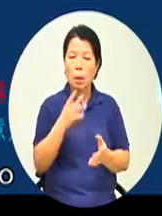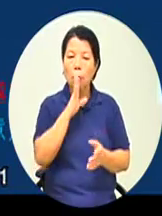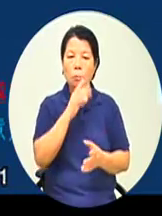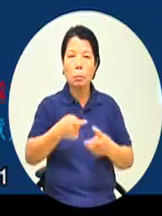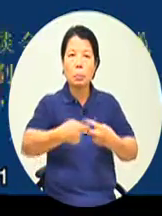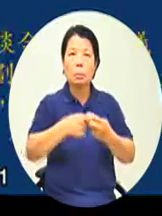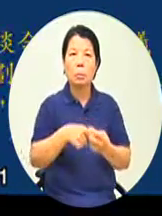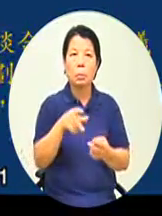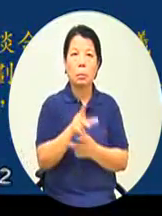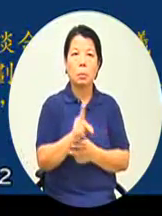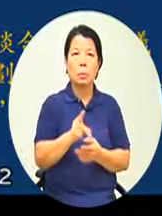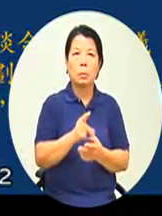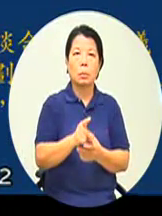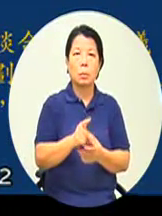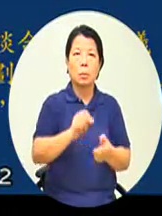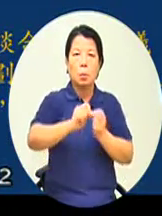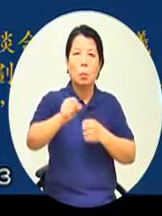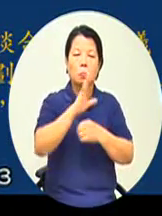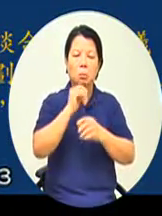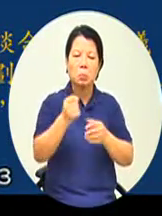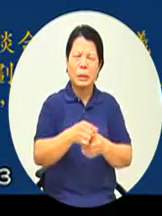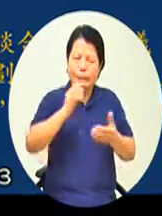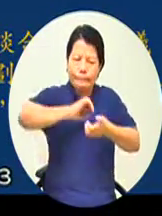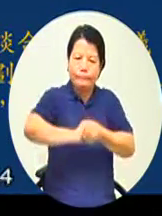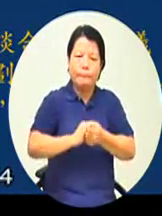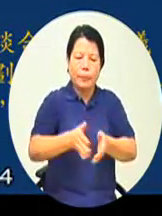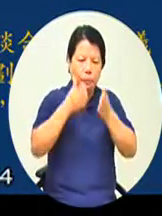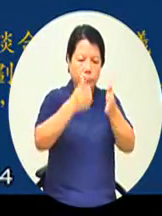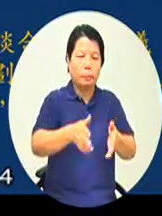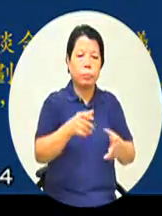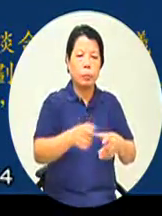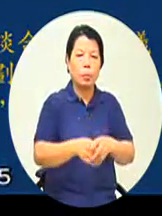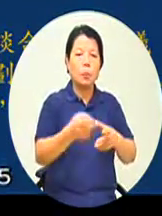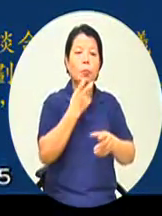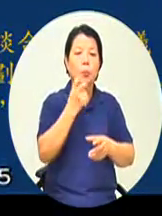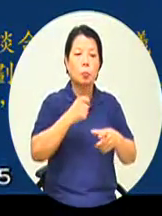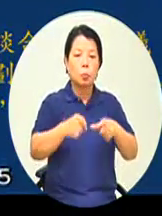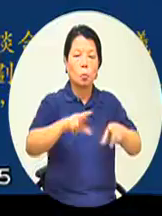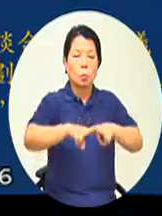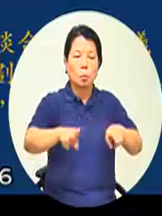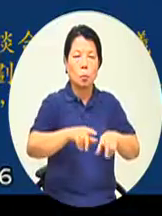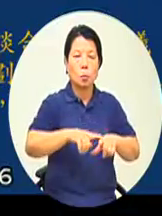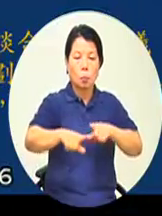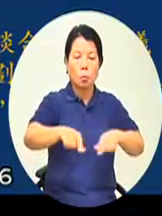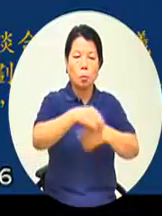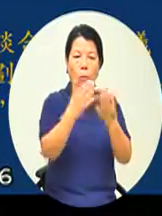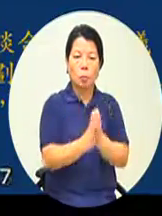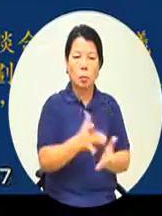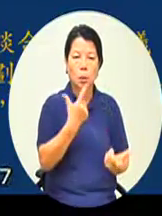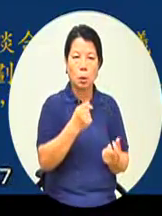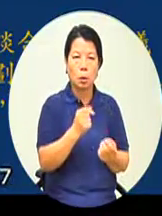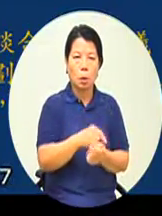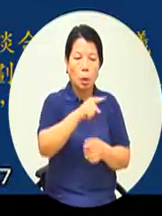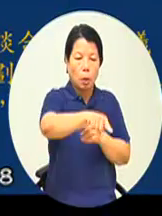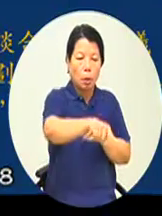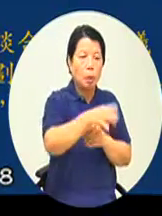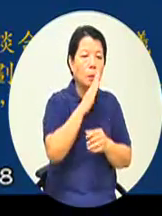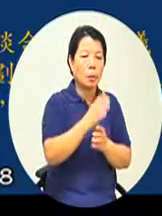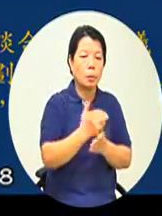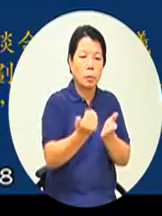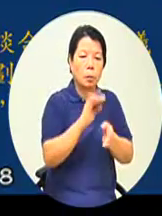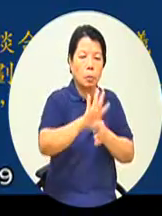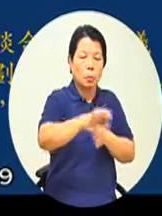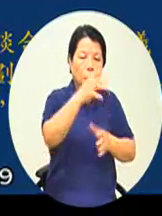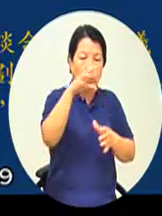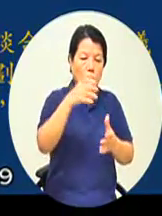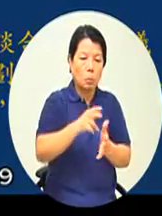大家一直很疑惑的地方。那如果不是的话，你看高雄市议会那个点多好，捷运站就直接就在旁边，是